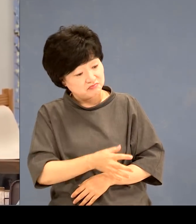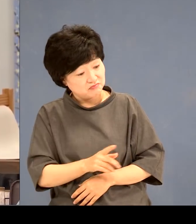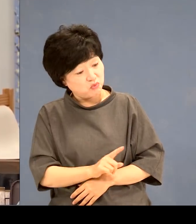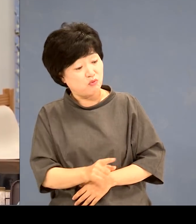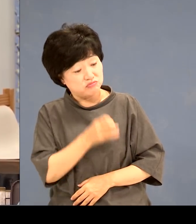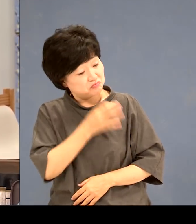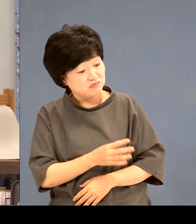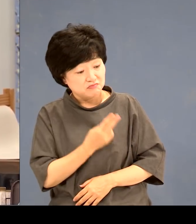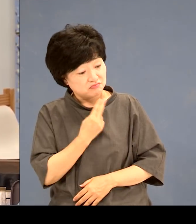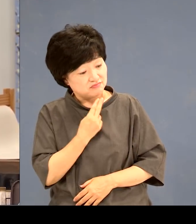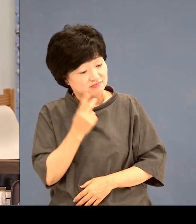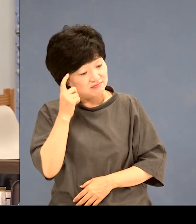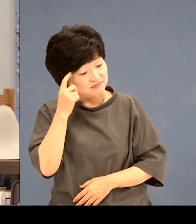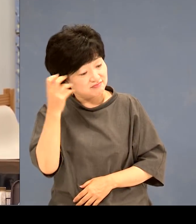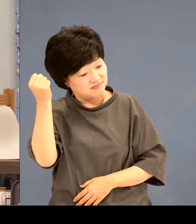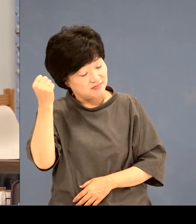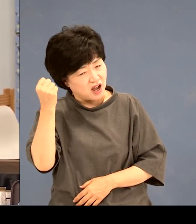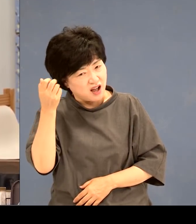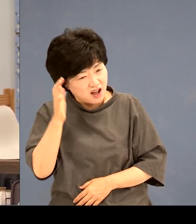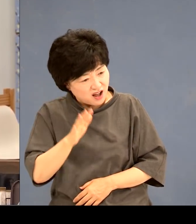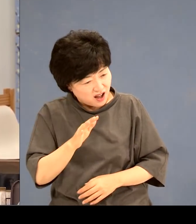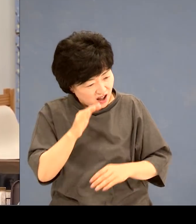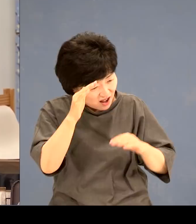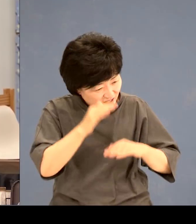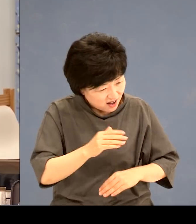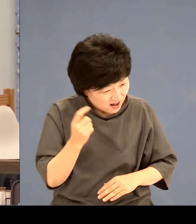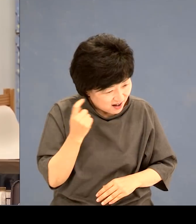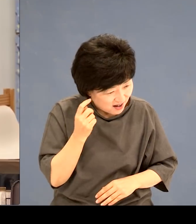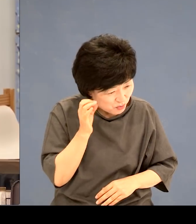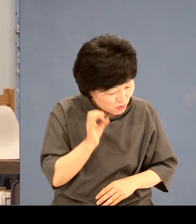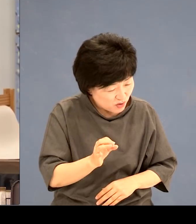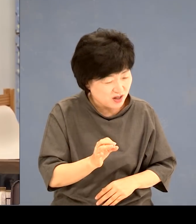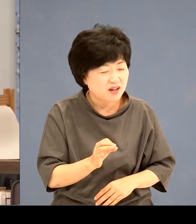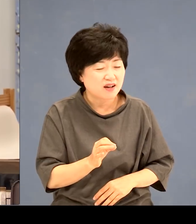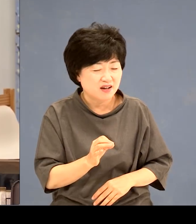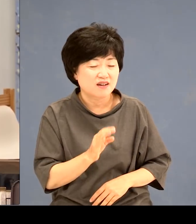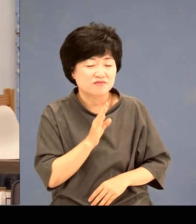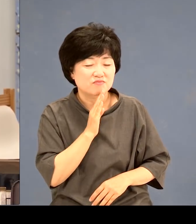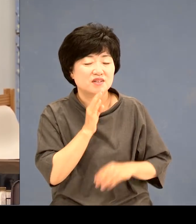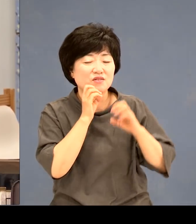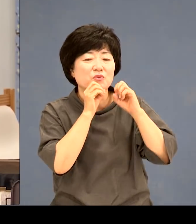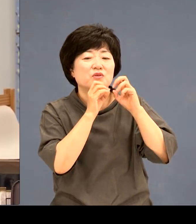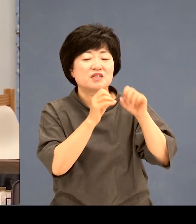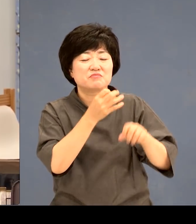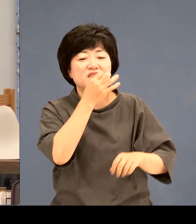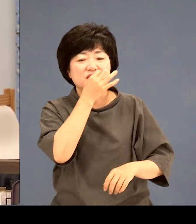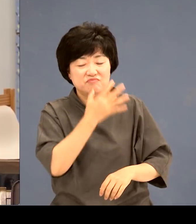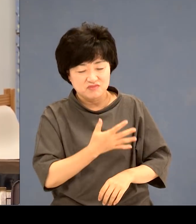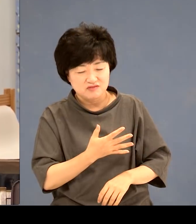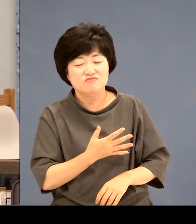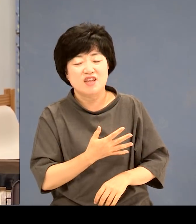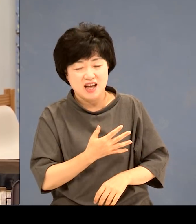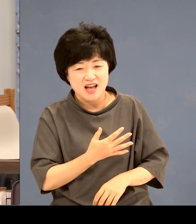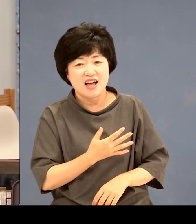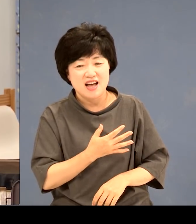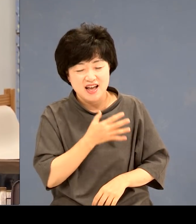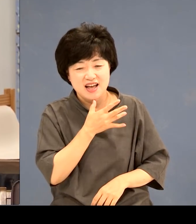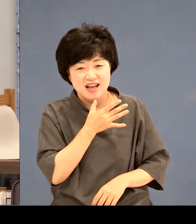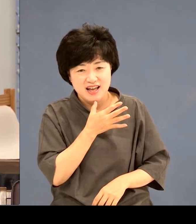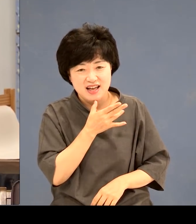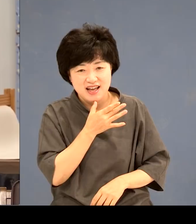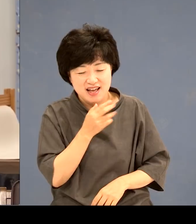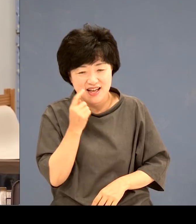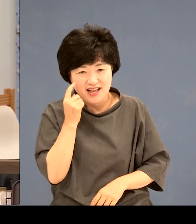그게 뭐 그렇게 힘들겠나라는 생각을 했는데 이렇게 말씀 가운데서 이제 선교사님들의 힘듦을